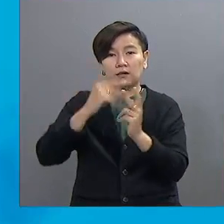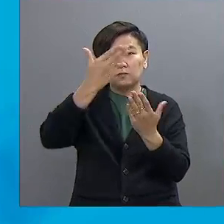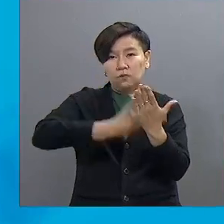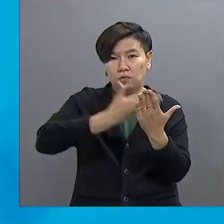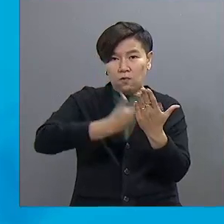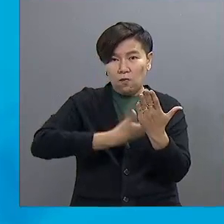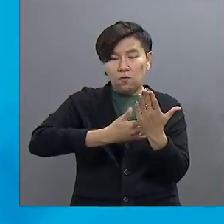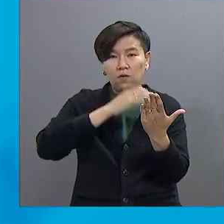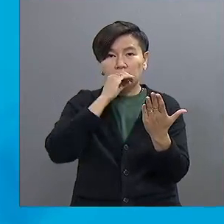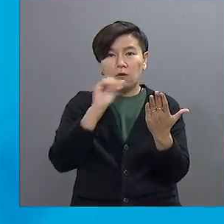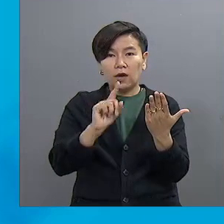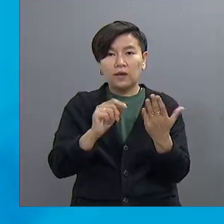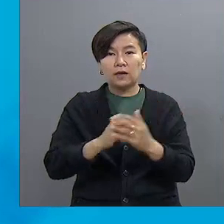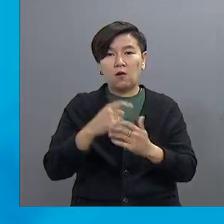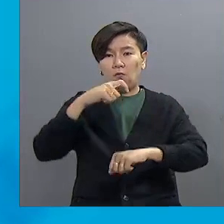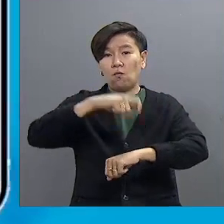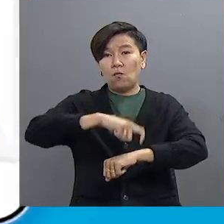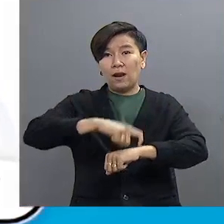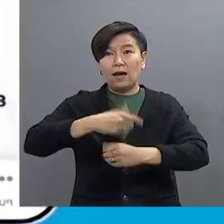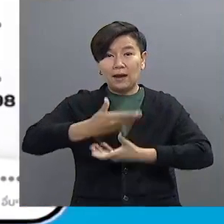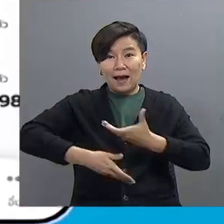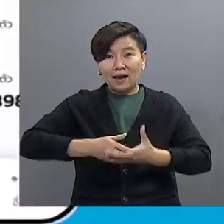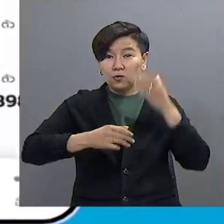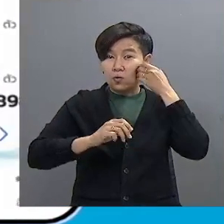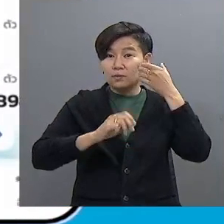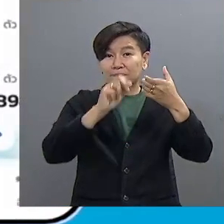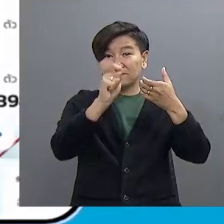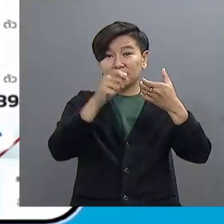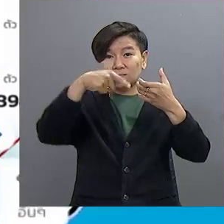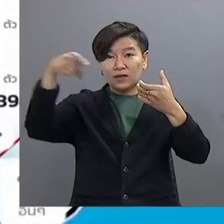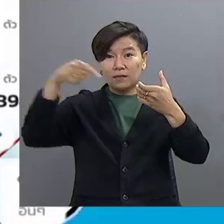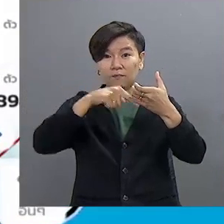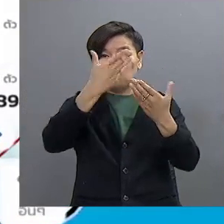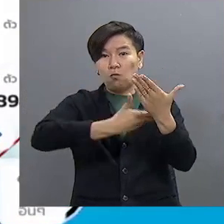หลังจากสิ้นสุดเวลาจำหน่ายสลากดิจิทัลนี่นะมียอดจำหน่ายสลากเนี่ย